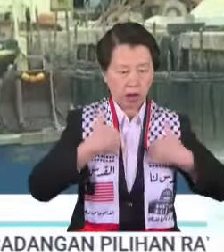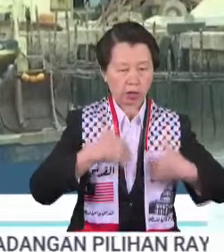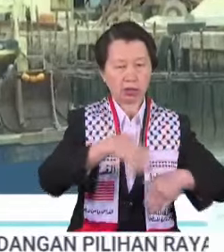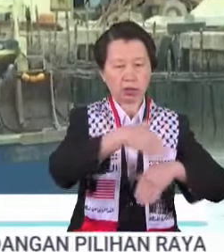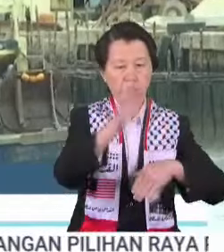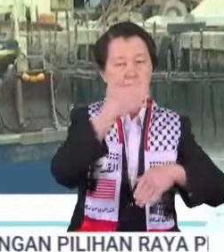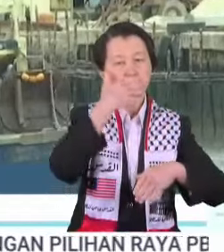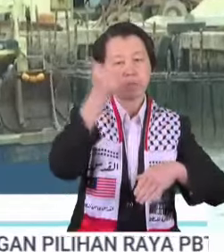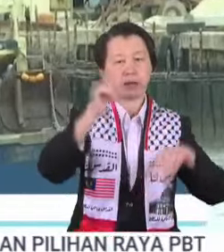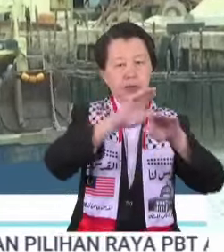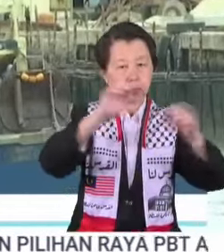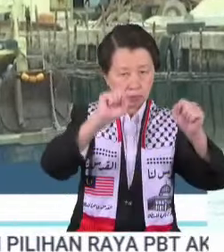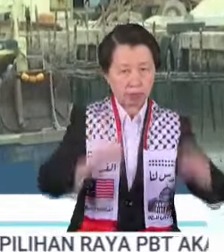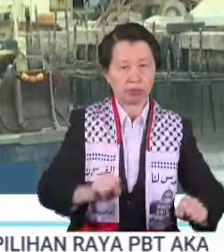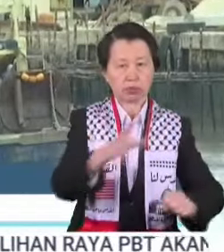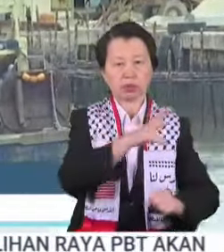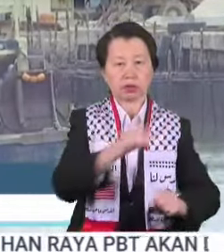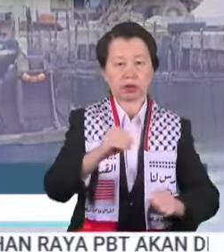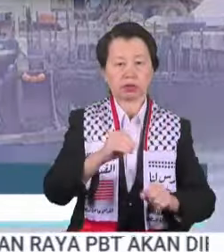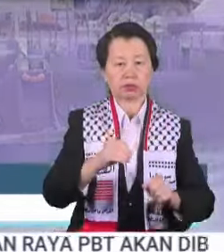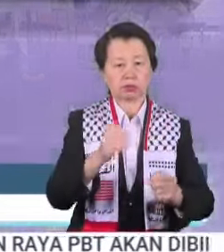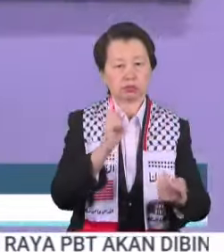lebih sistematik dan efisien.